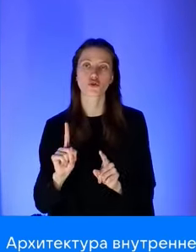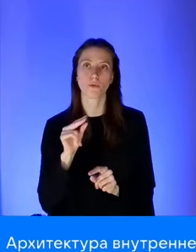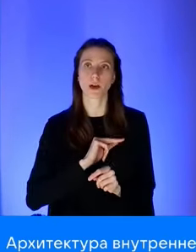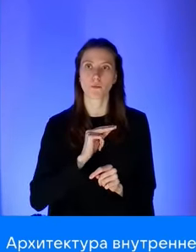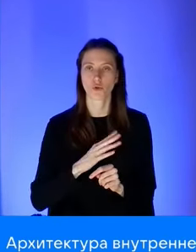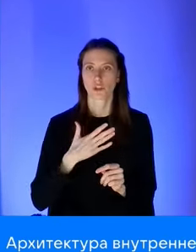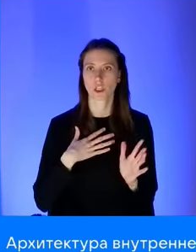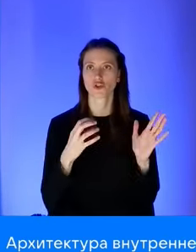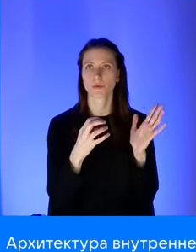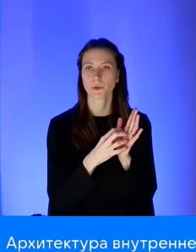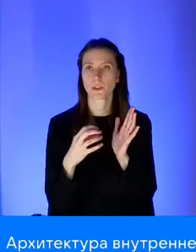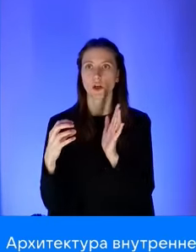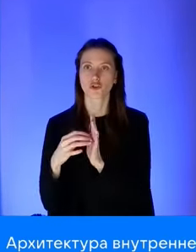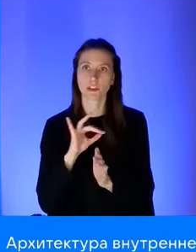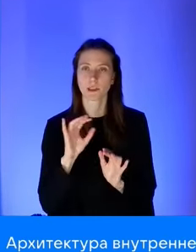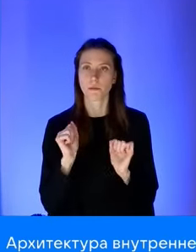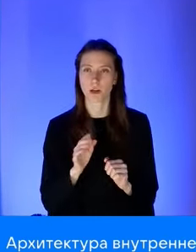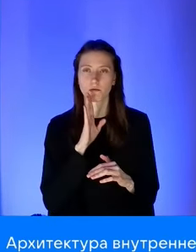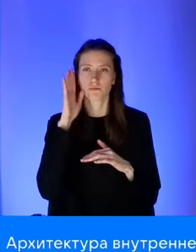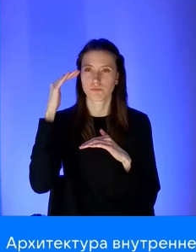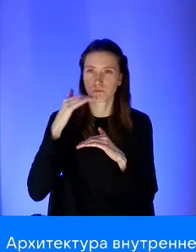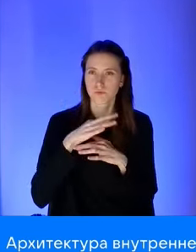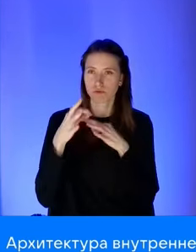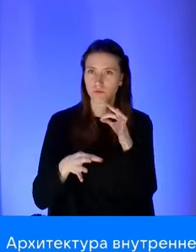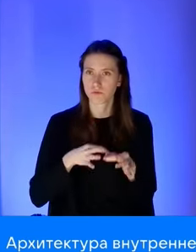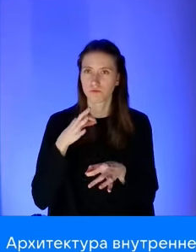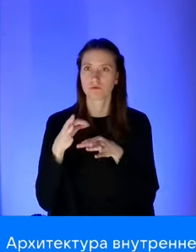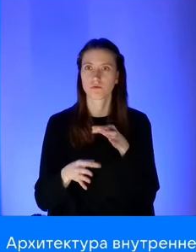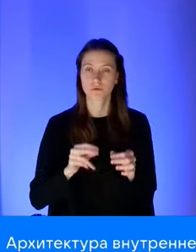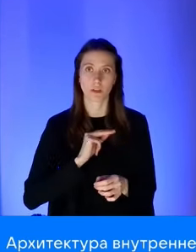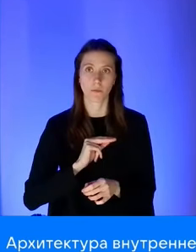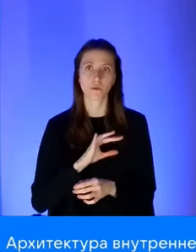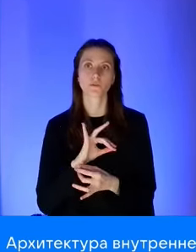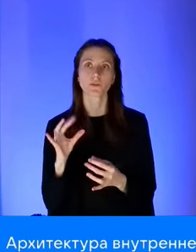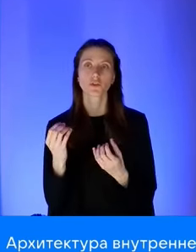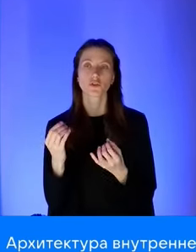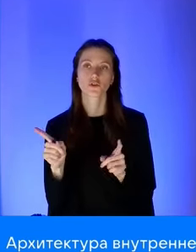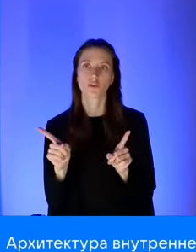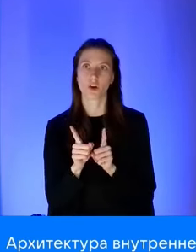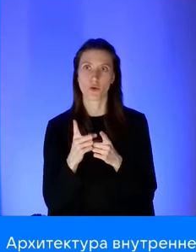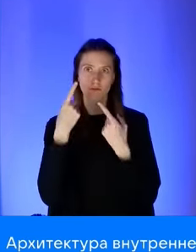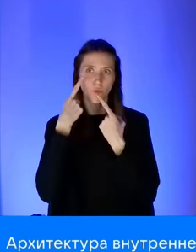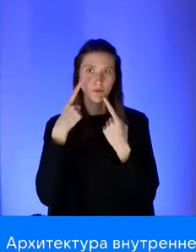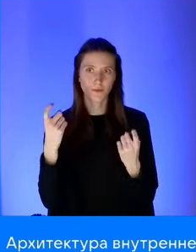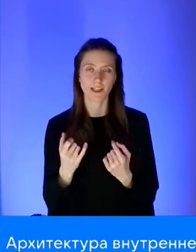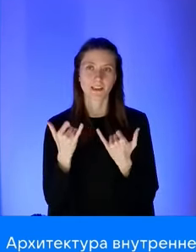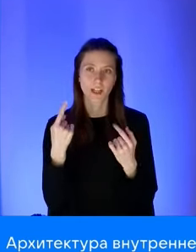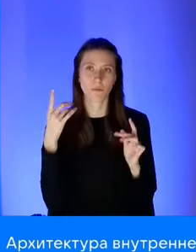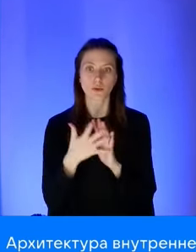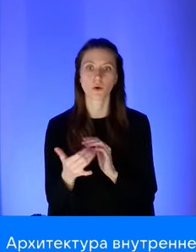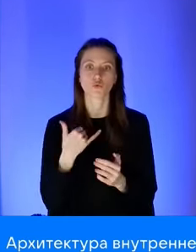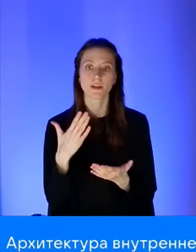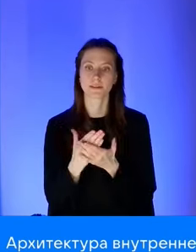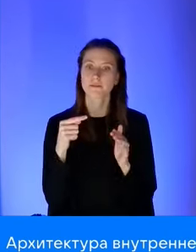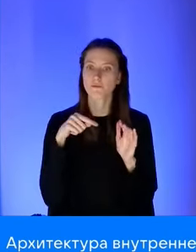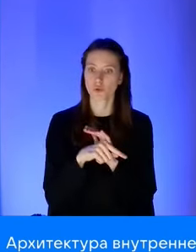могли работать круглосуточно небольшой здесь такой дисклеймер для понимания то есть есть у нас внутренний облако